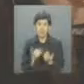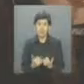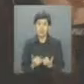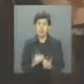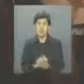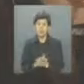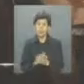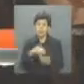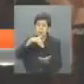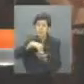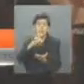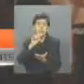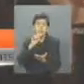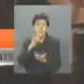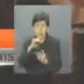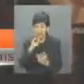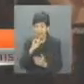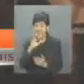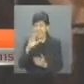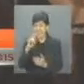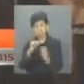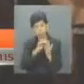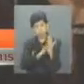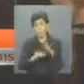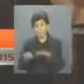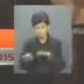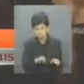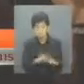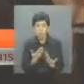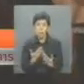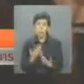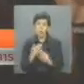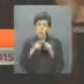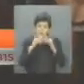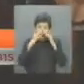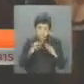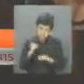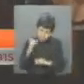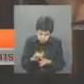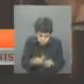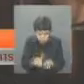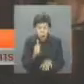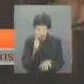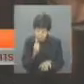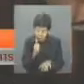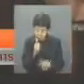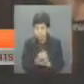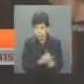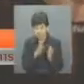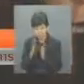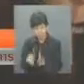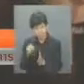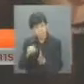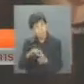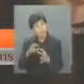ศูนย์มีความพร้อมในการที่จะให้ผู้พิการทางสายตาเข้าไปใช้งานครับแต่ว่าในส่วนของผู้พิ